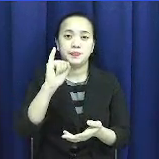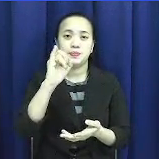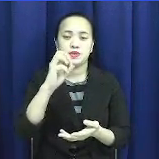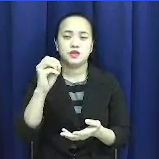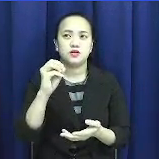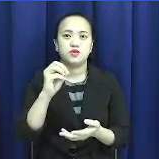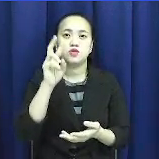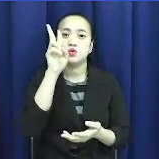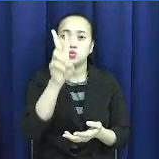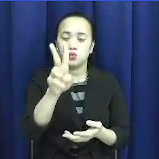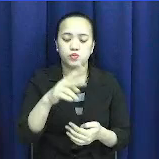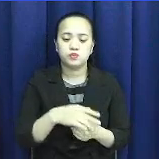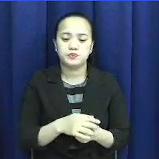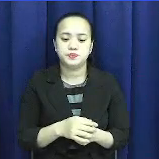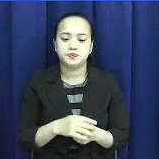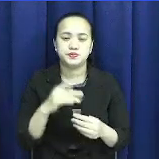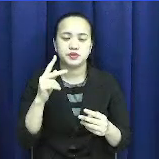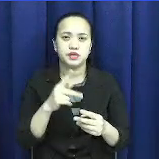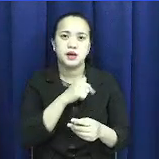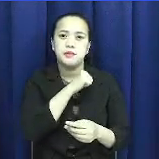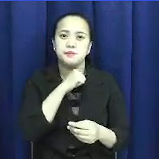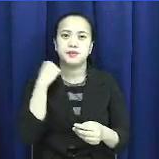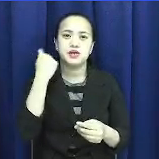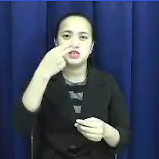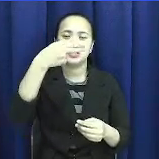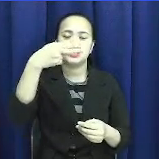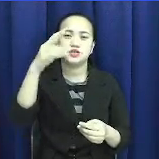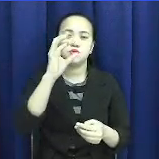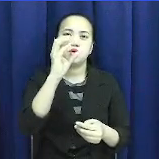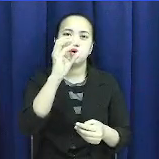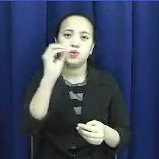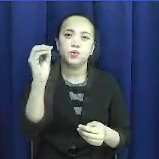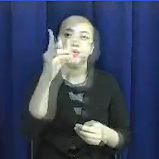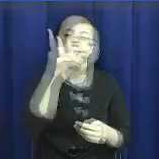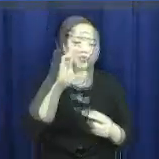all believers. At bibigyan po natin ng pansin yung pag-aaral natin